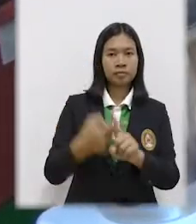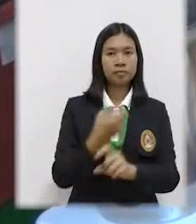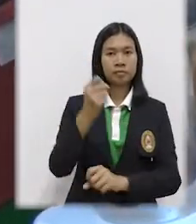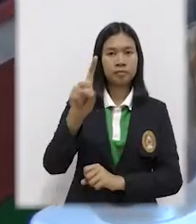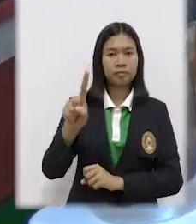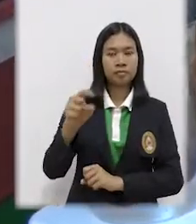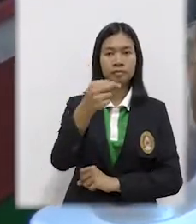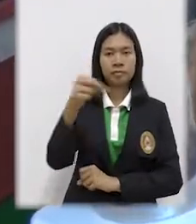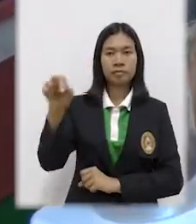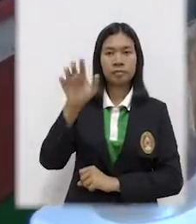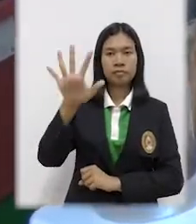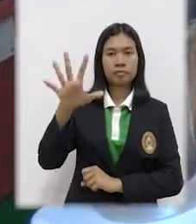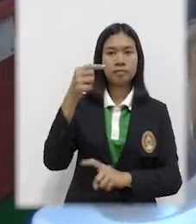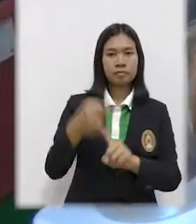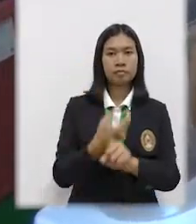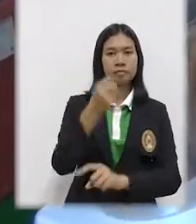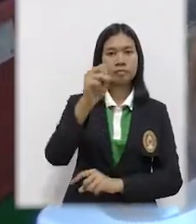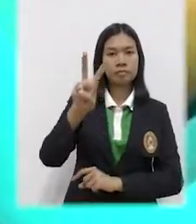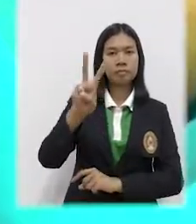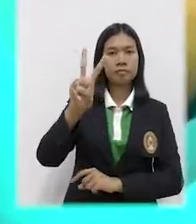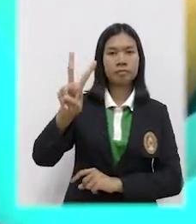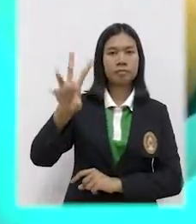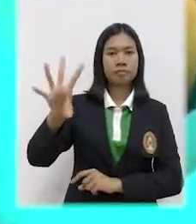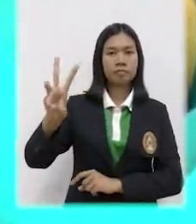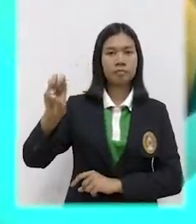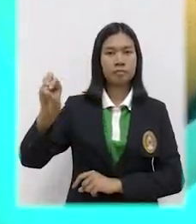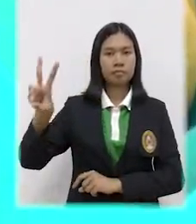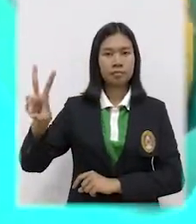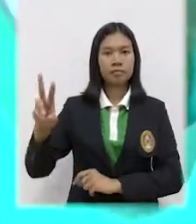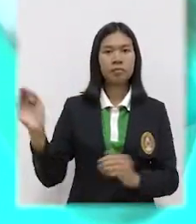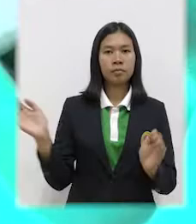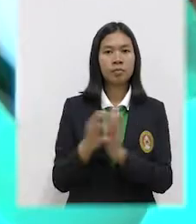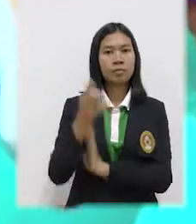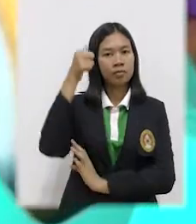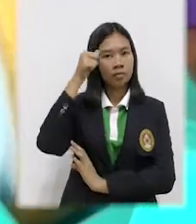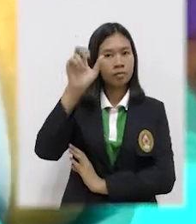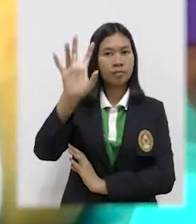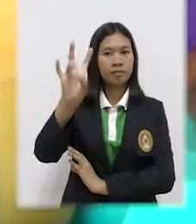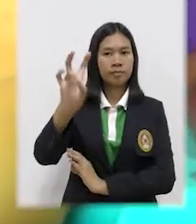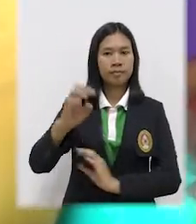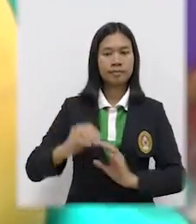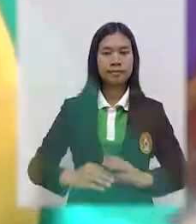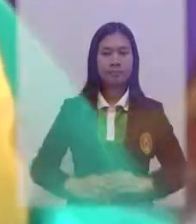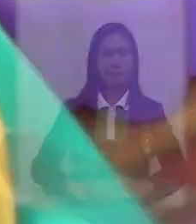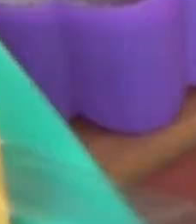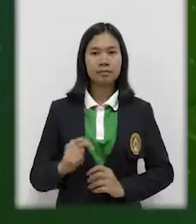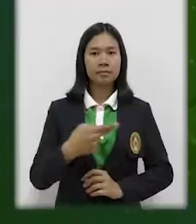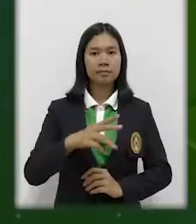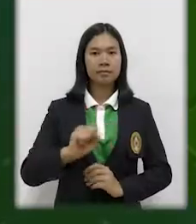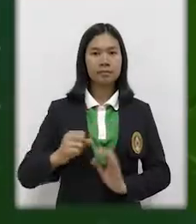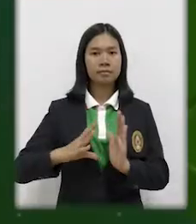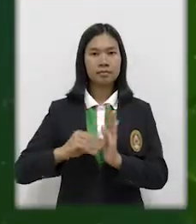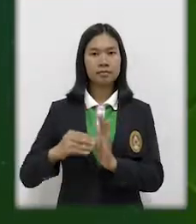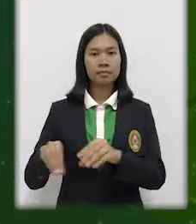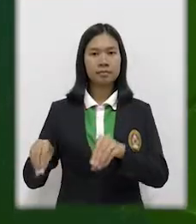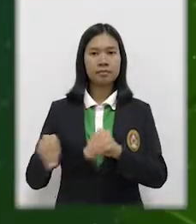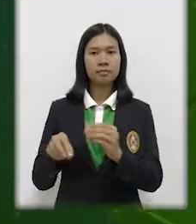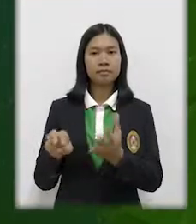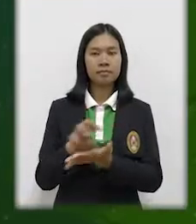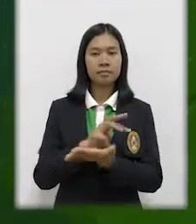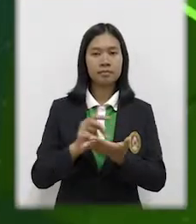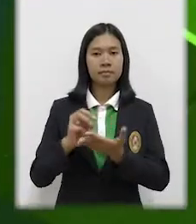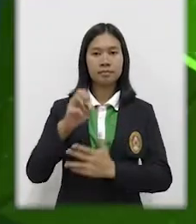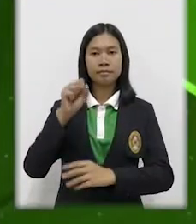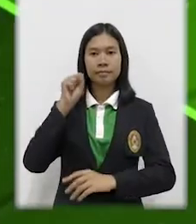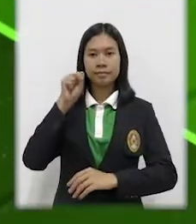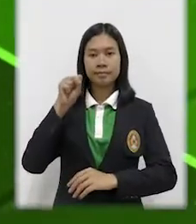างวันที่29พฤศจิกายนถึง5ธันวาคม2552รวม7วันหลักสูตรอบรมระยะ